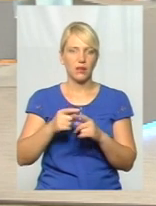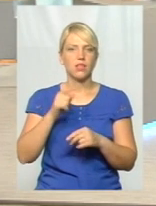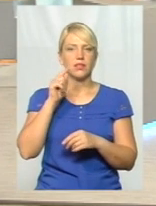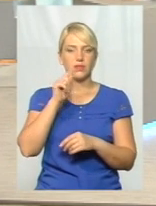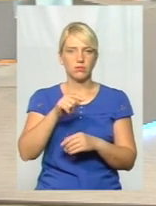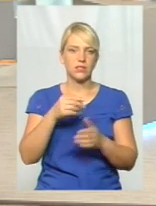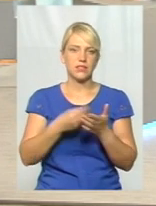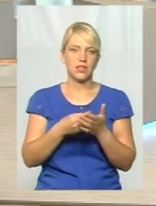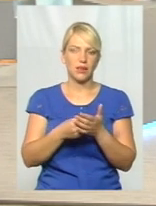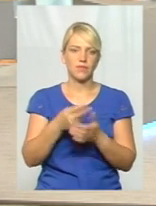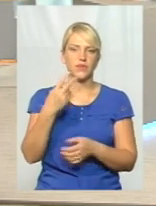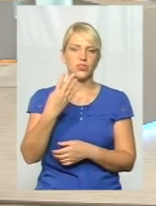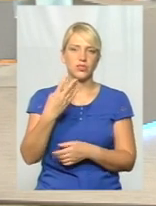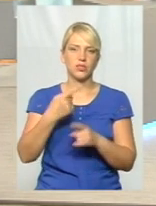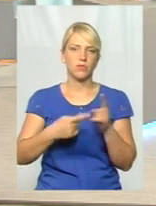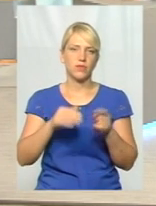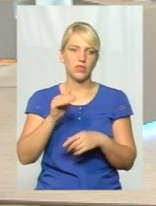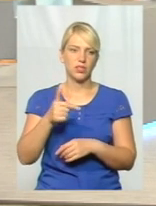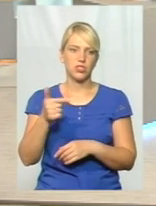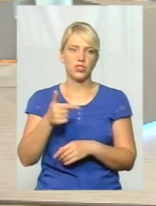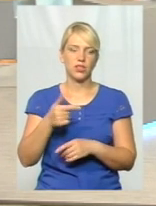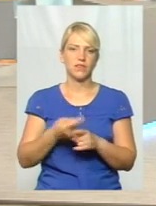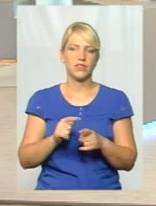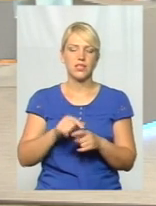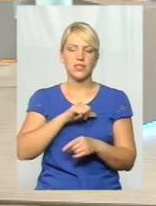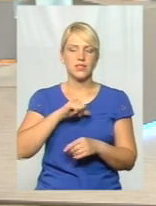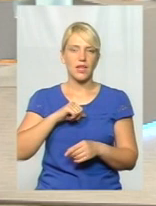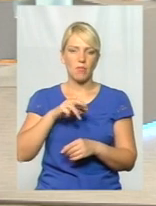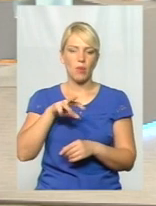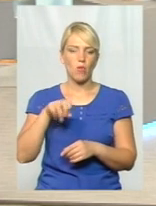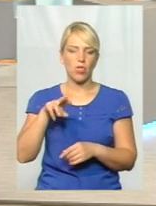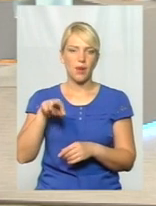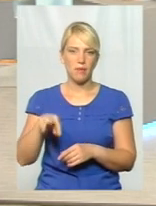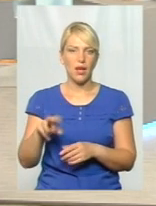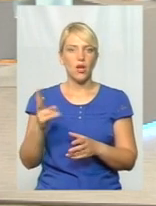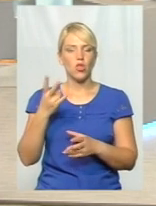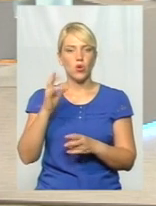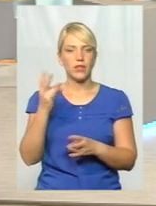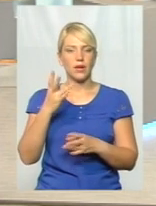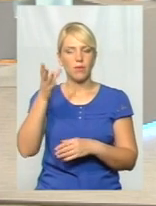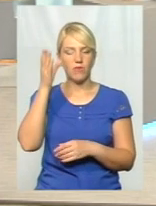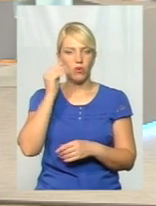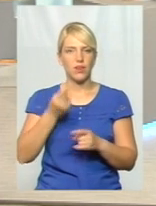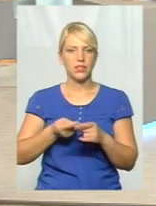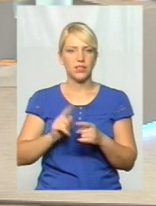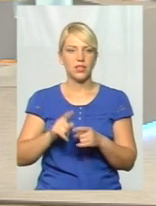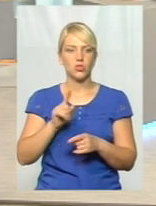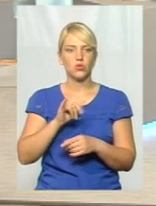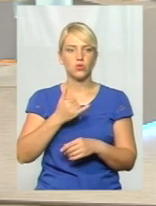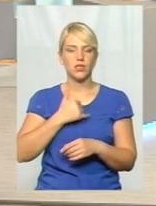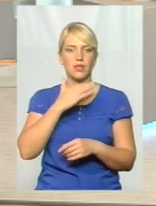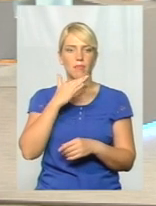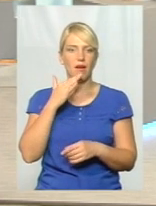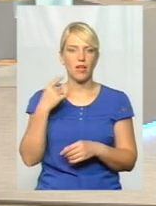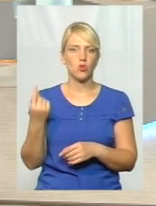порядка десь 4,5 тисячі гривень. Це сам модем. Але врахуйте те, що в нас є багато